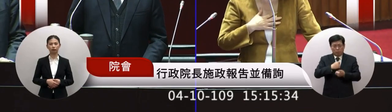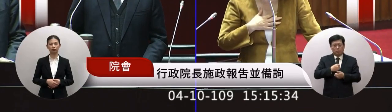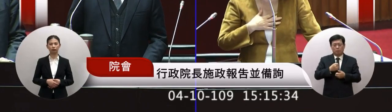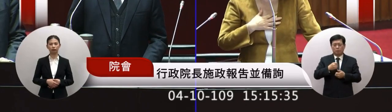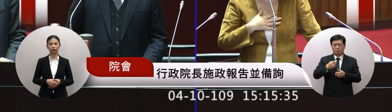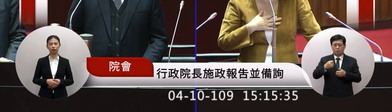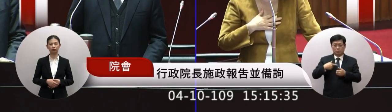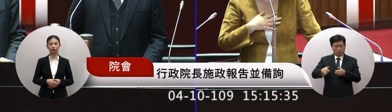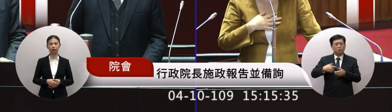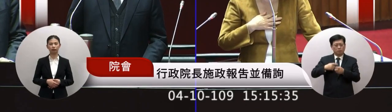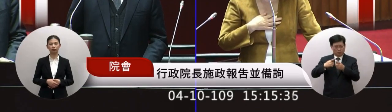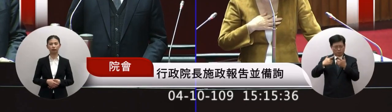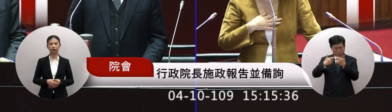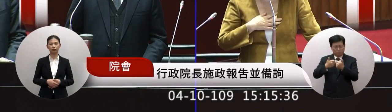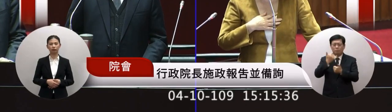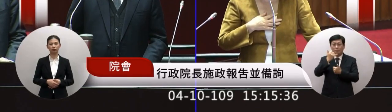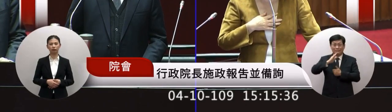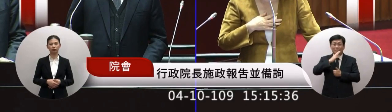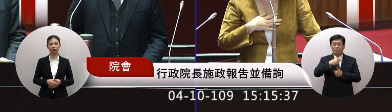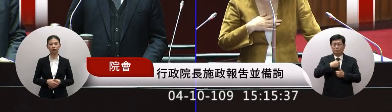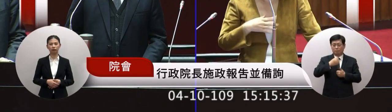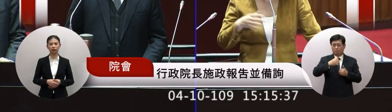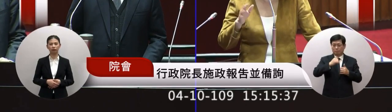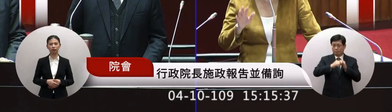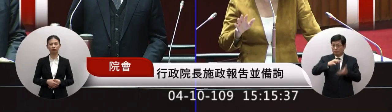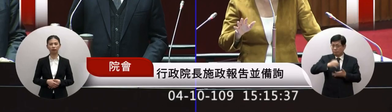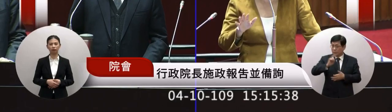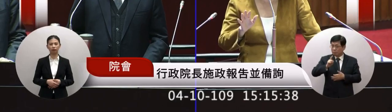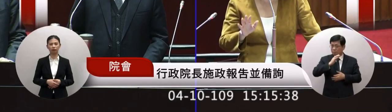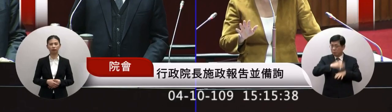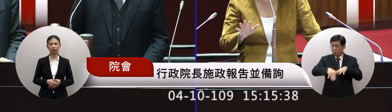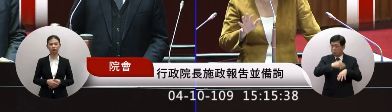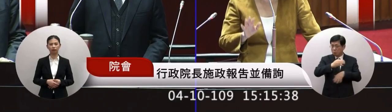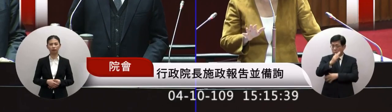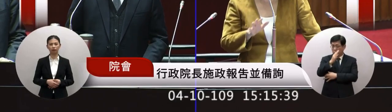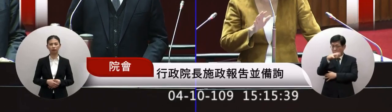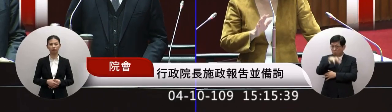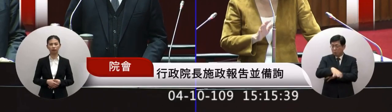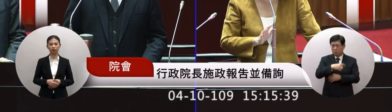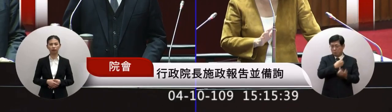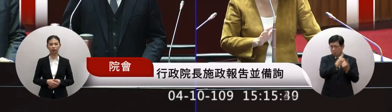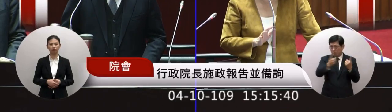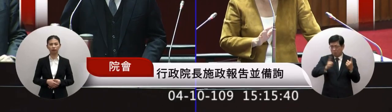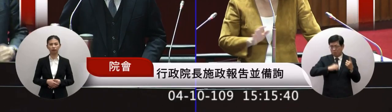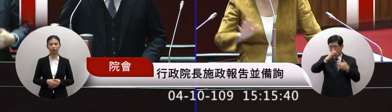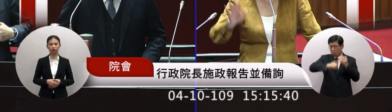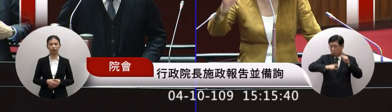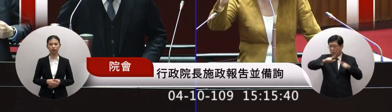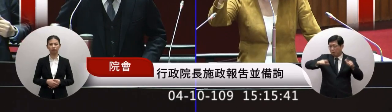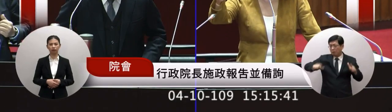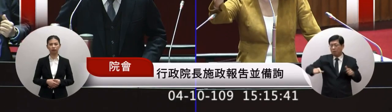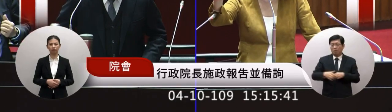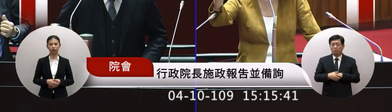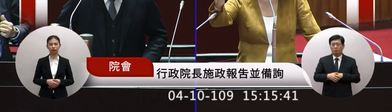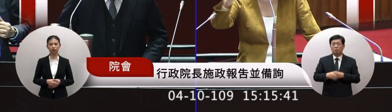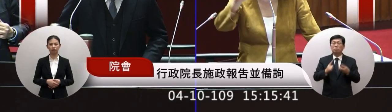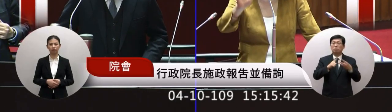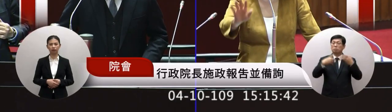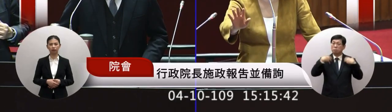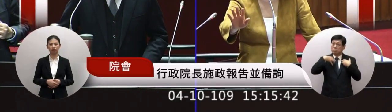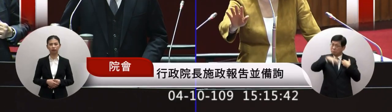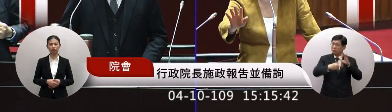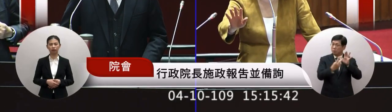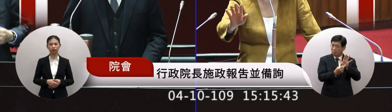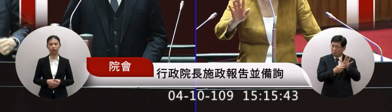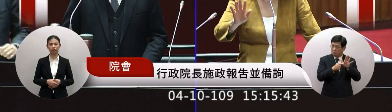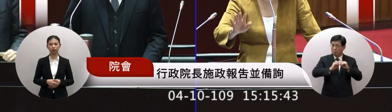担心的是说行政单位在执行的时候呢，会不会每一个人心中有一把尺，也就是说主管机关在讲